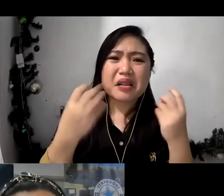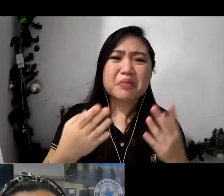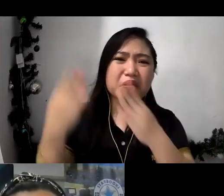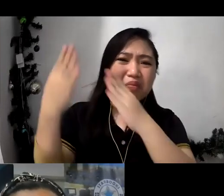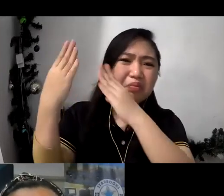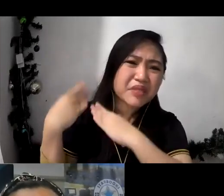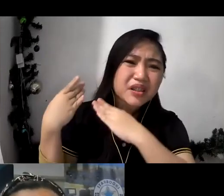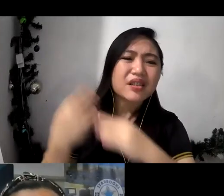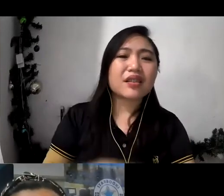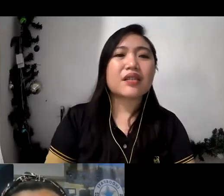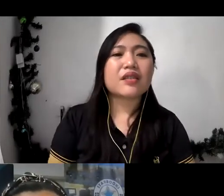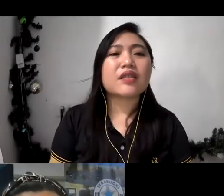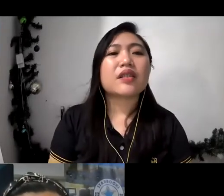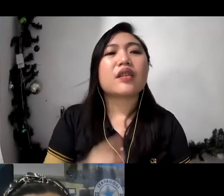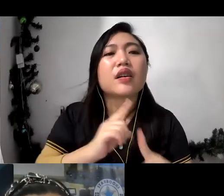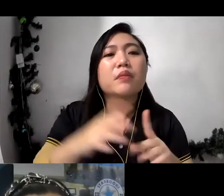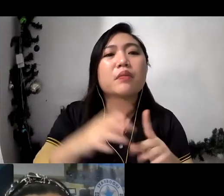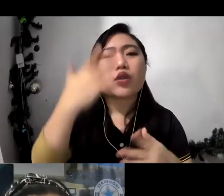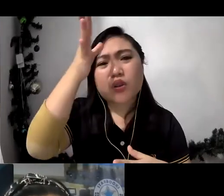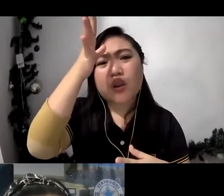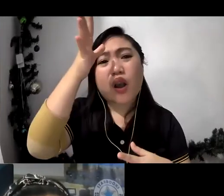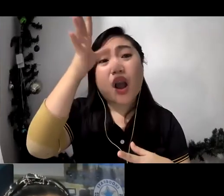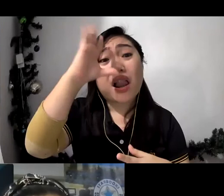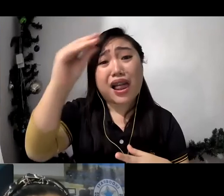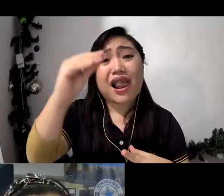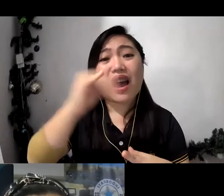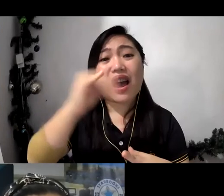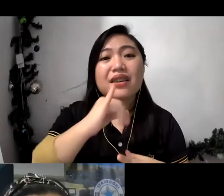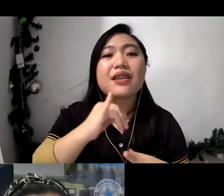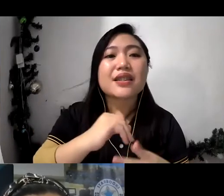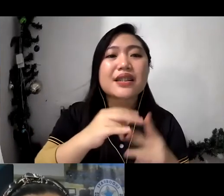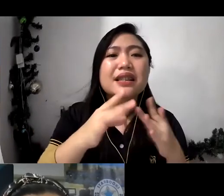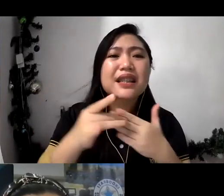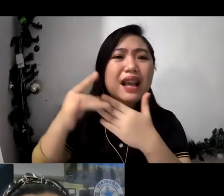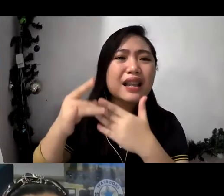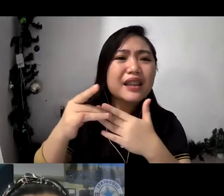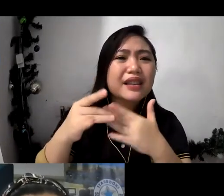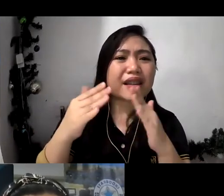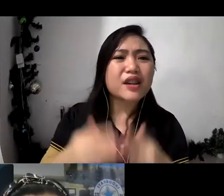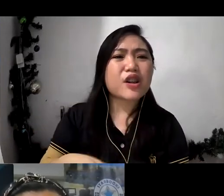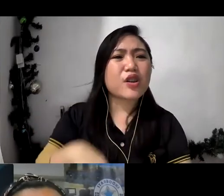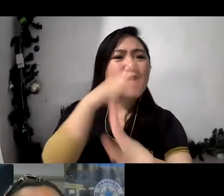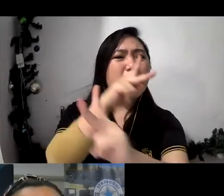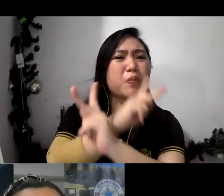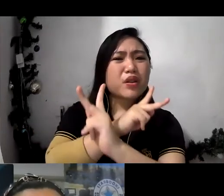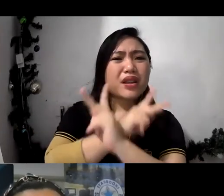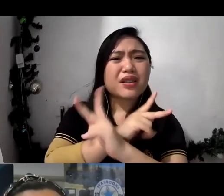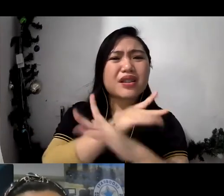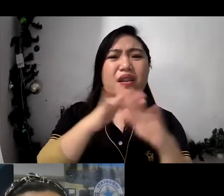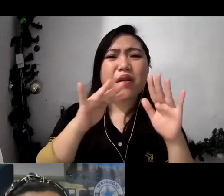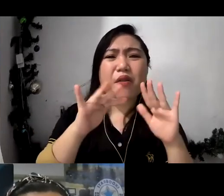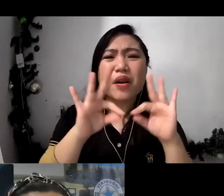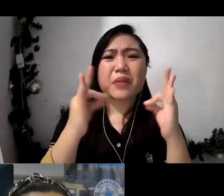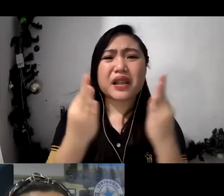unpaid care work. Ang lalaki naman, dahil siya ang yung ano ng tahanan, ano, yung pagtatanggol niya sa kanyang mga